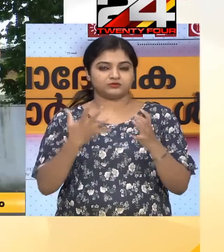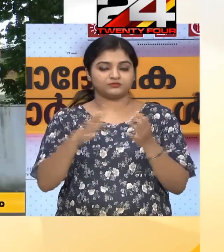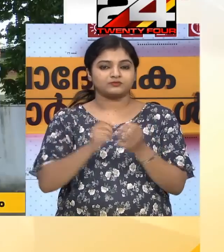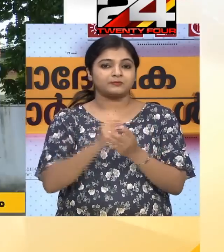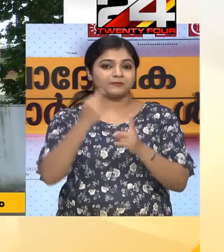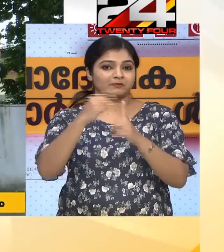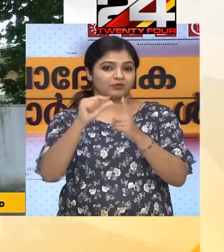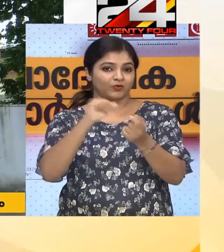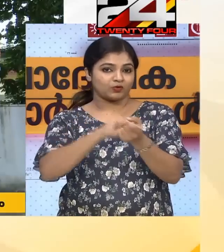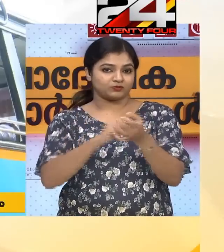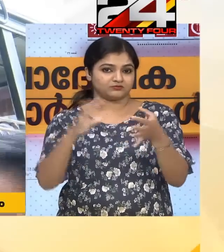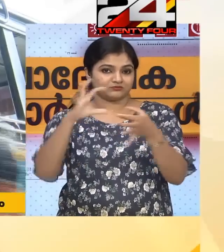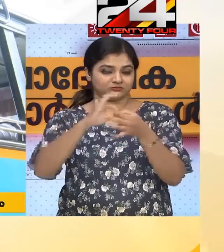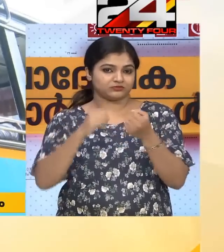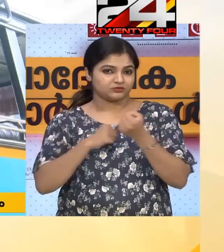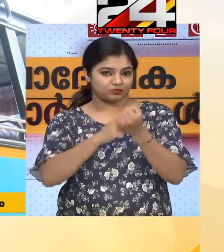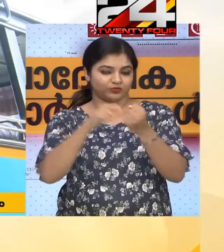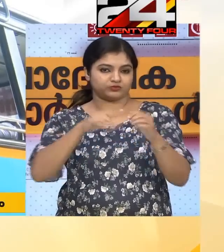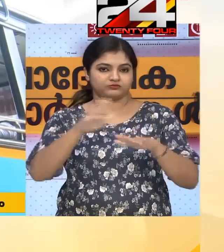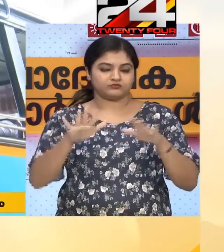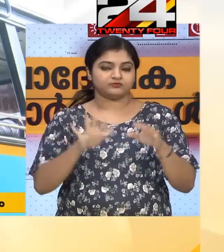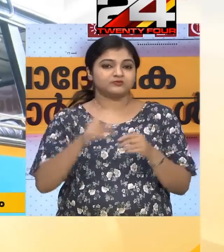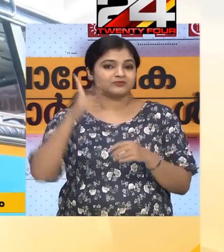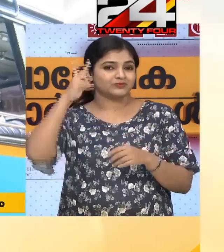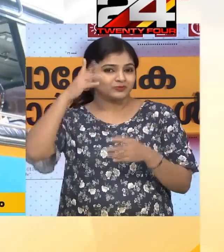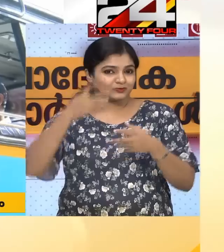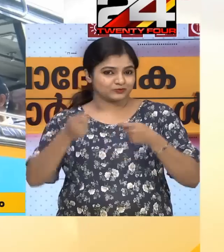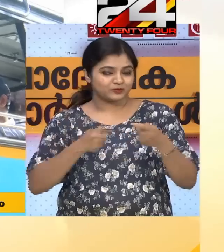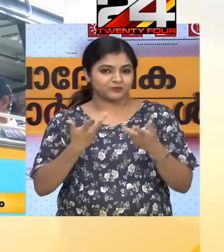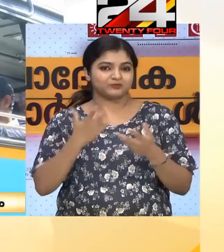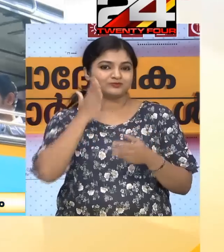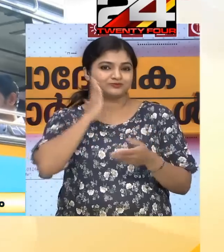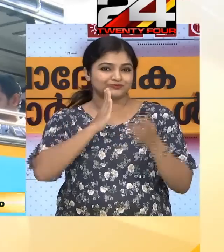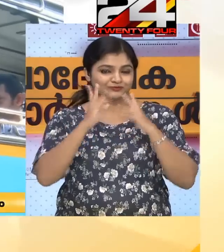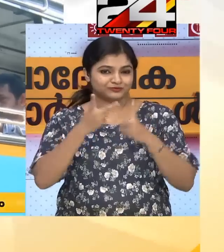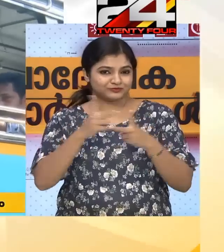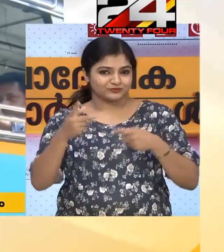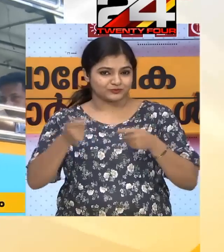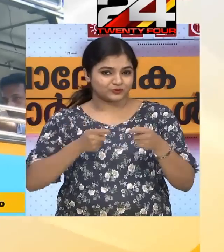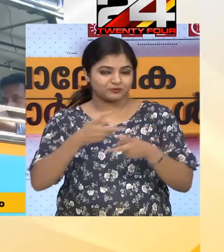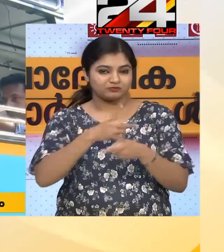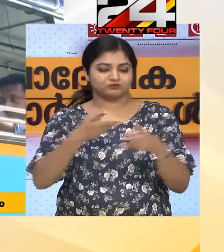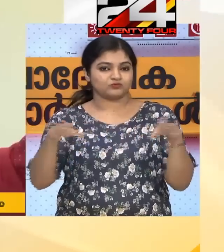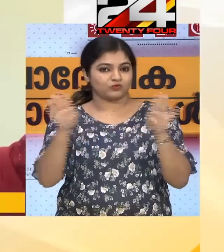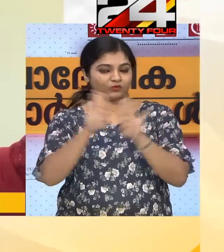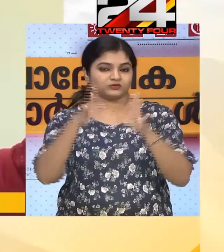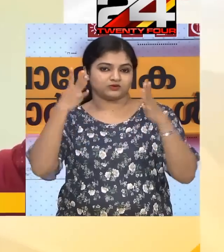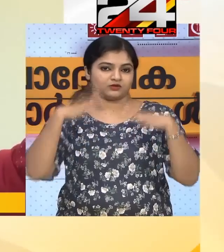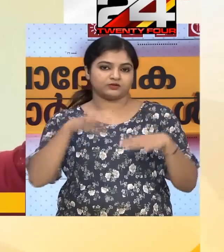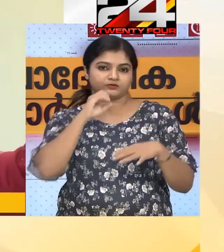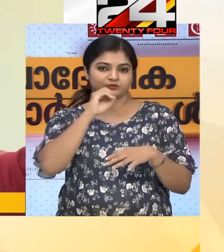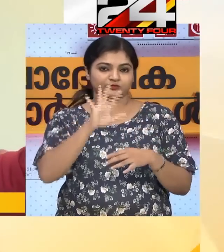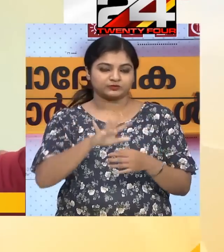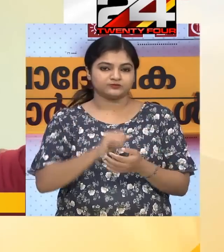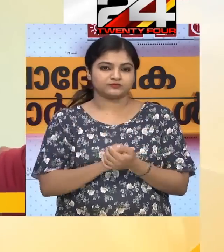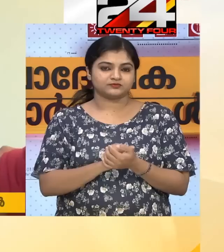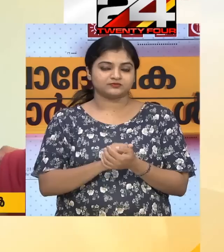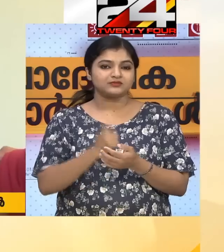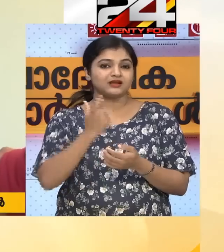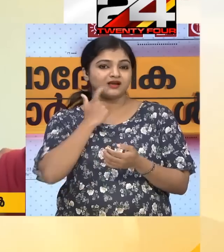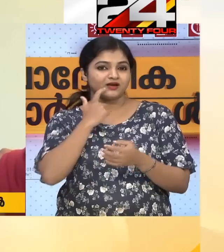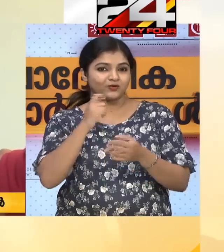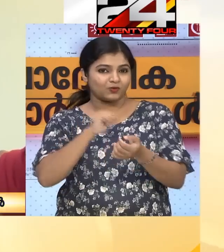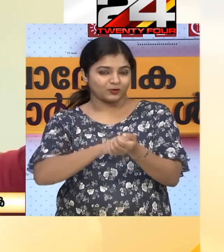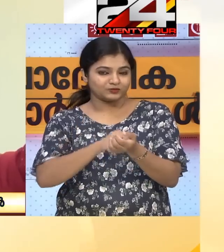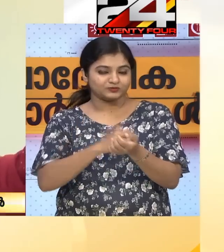കൂടുതൽ സഹകരണവും ഉറപ്പാക്കിയിട്ടുണ്ട്. ബാർബർ ഷോപ്പുകളും ബ്യൂട്ടി പാർലറുകളും അടച്ചിടാൻ ആരോഗ്യവകുപ്പ് നിർദ്ദേശം നൽകി. അതിൽ ഡെന്റൽ ക്ലിനിക്കുകളും ബ്യൂട്ടി